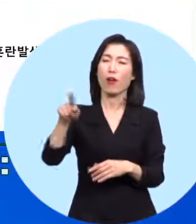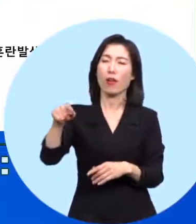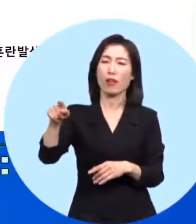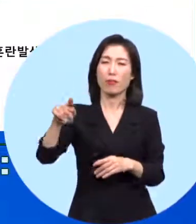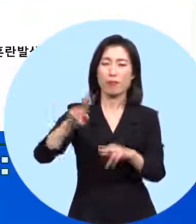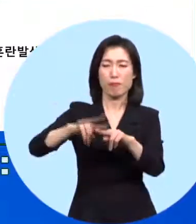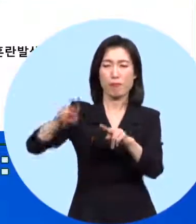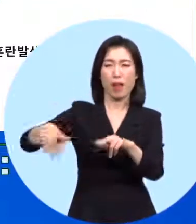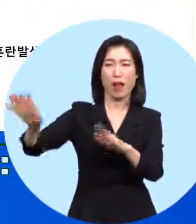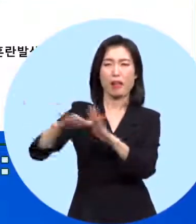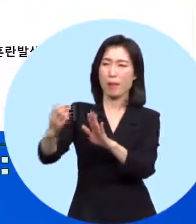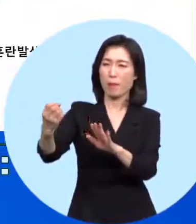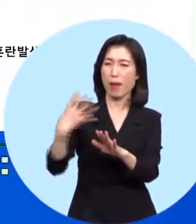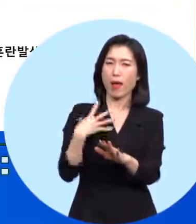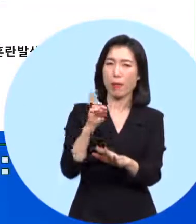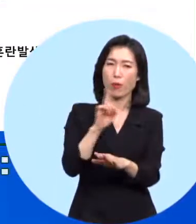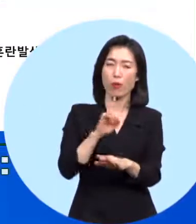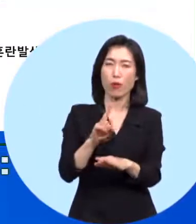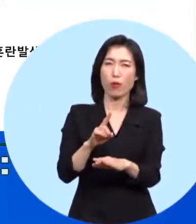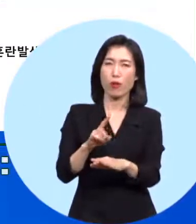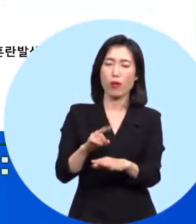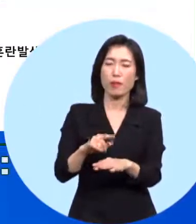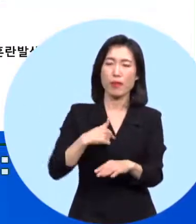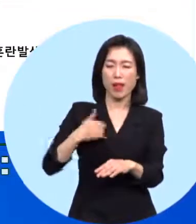가노라. 교육자치.